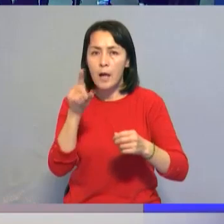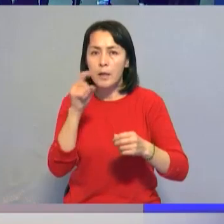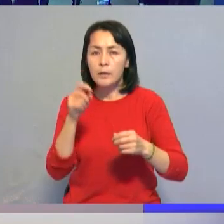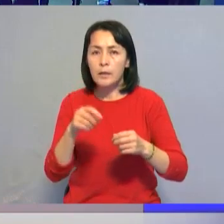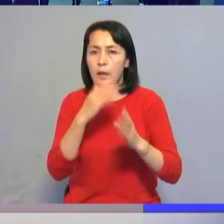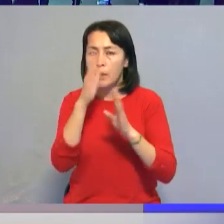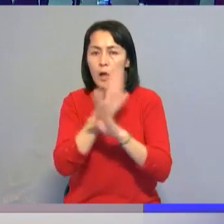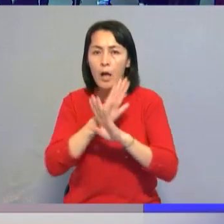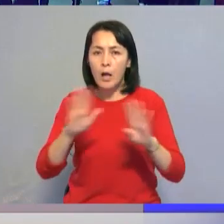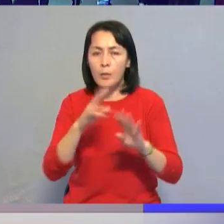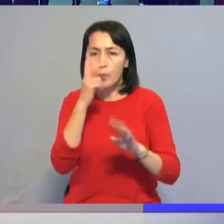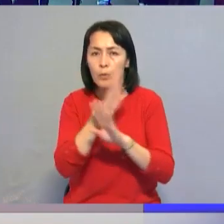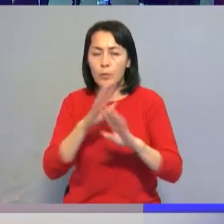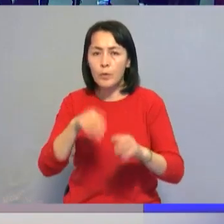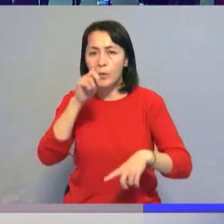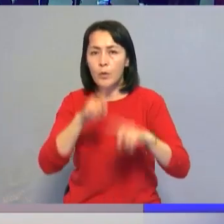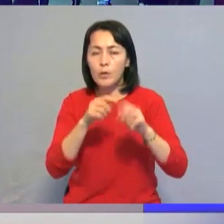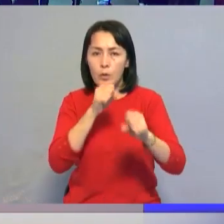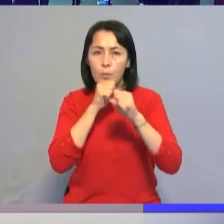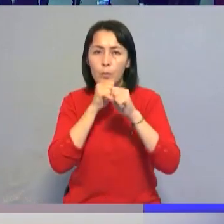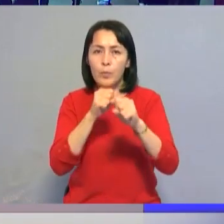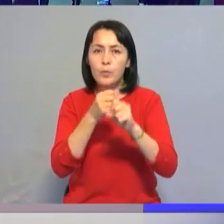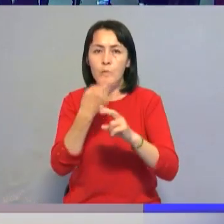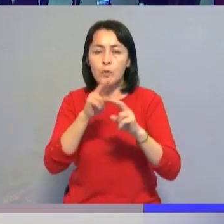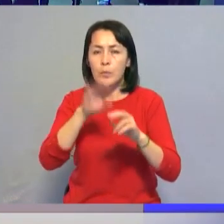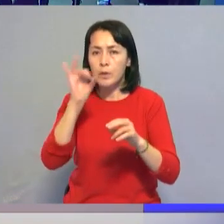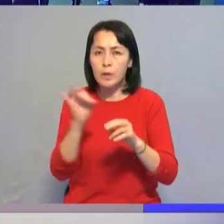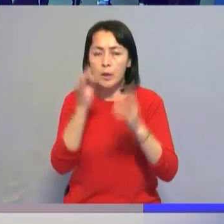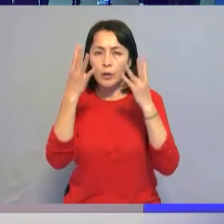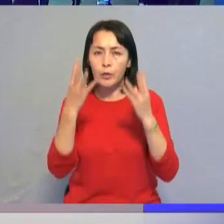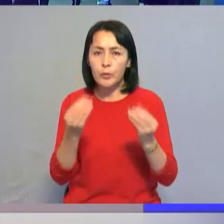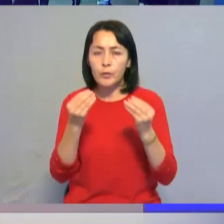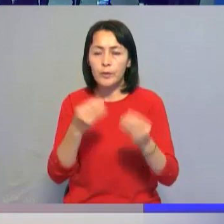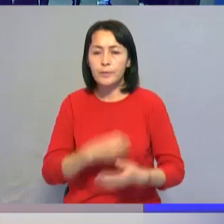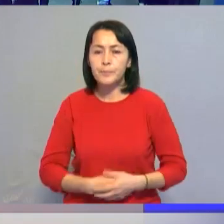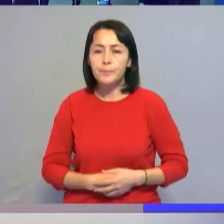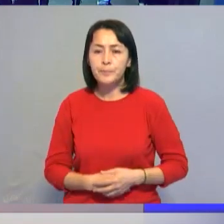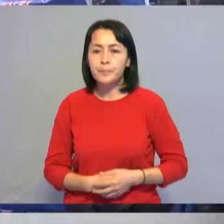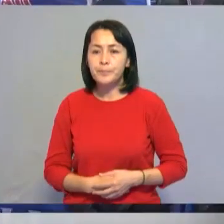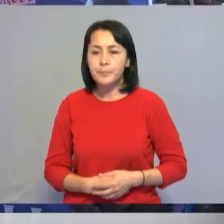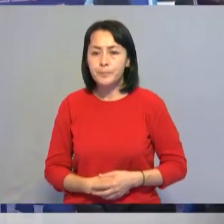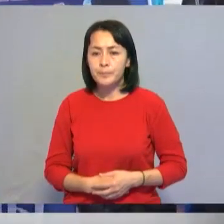алтыннан артық алып көрмеген отандық бокс үшін бұл тарихи нәтиже дейді.